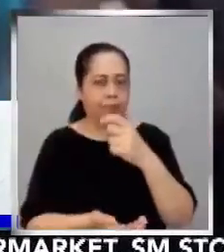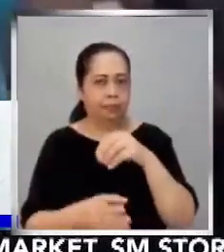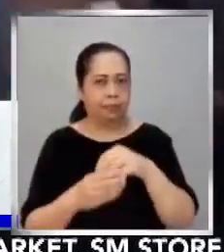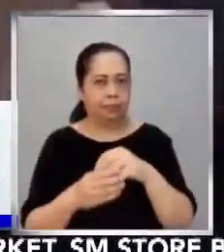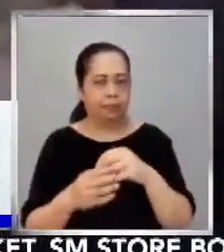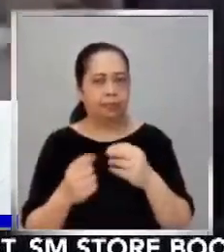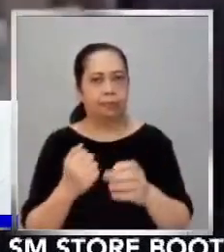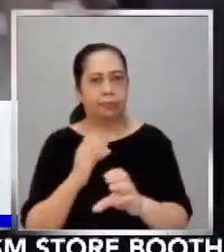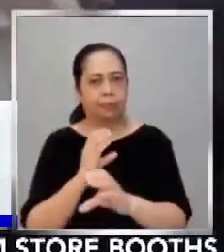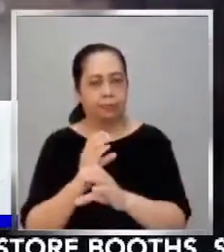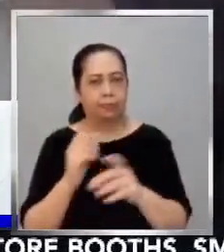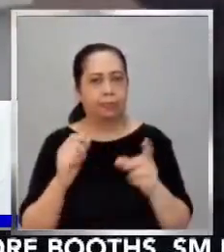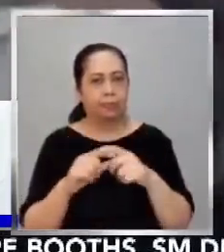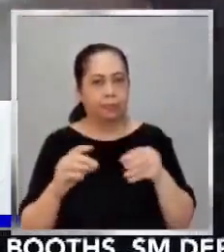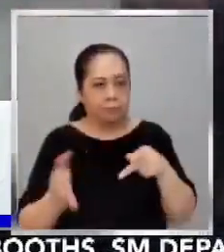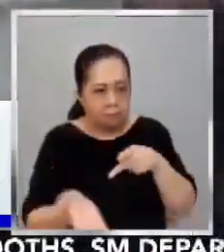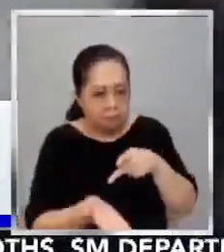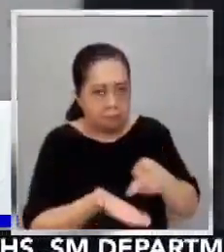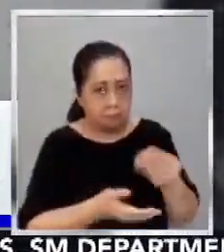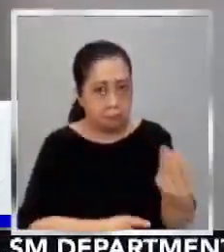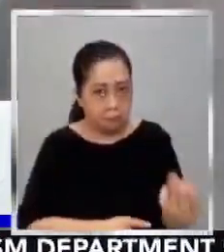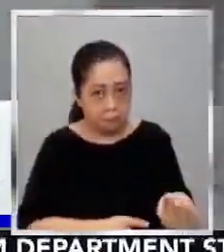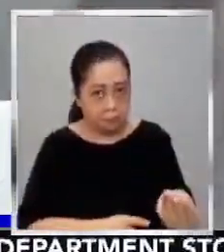at nang magabot na ng bayad,